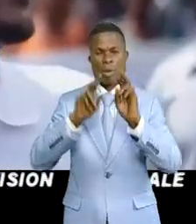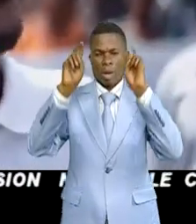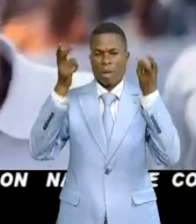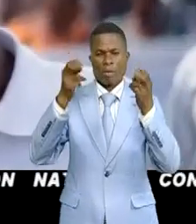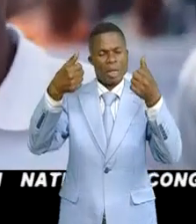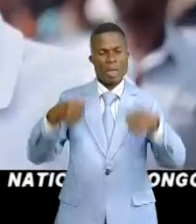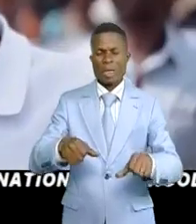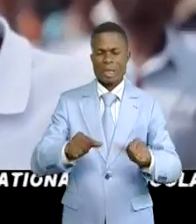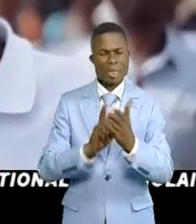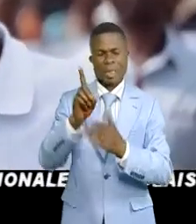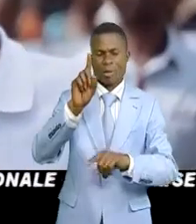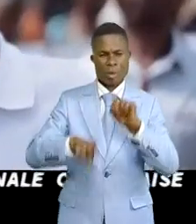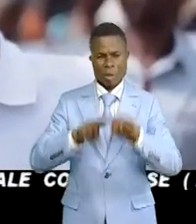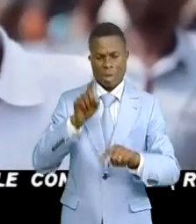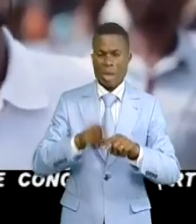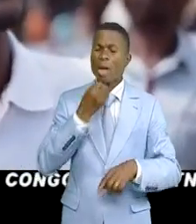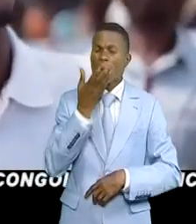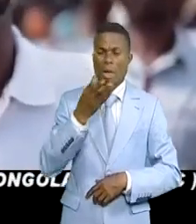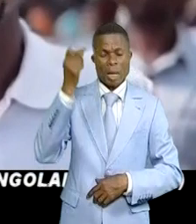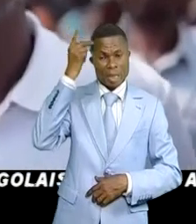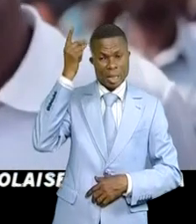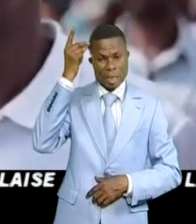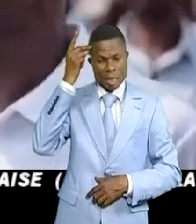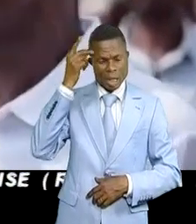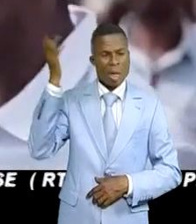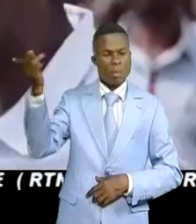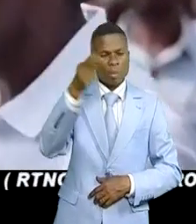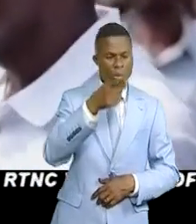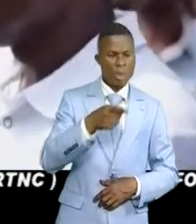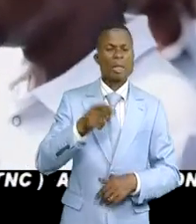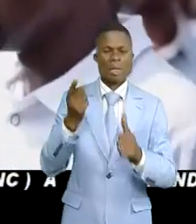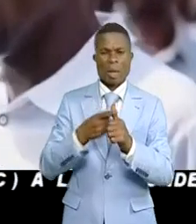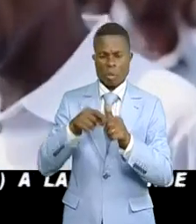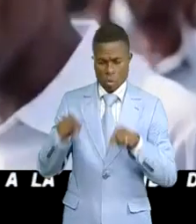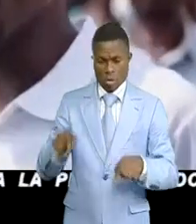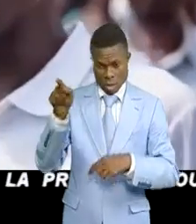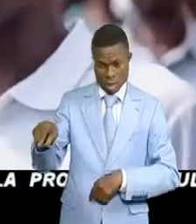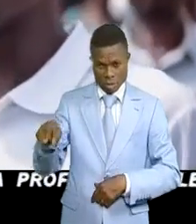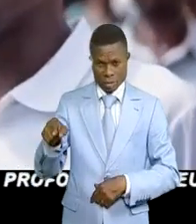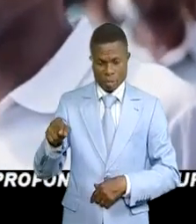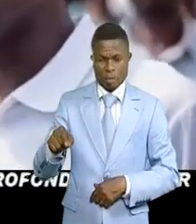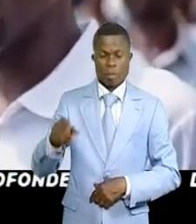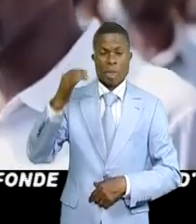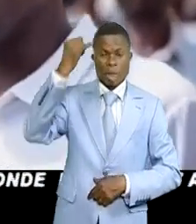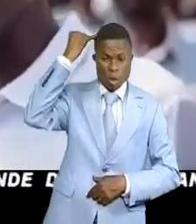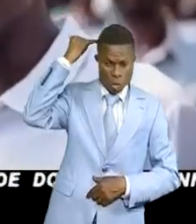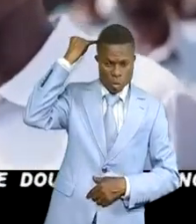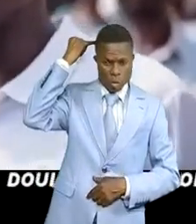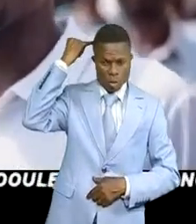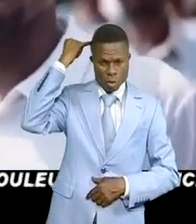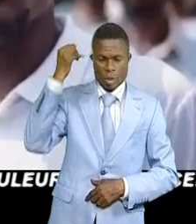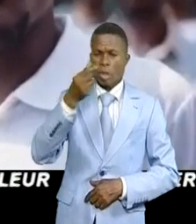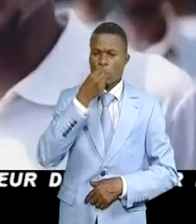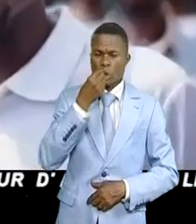pas évoluer. Parce que si aujourd'hui on parle de Kinshasa par-ci, par-là, c'est ici où Emery Patrice Lumumba,